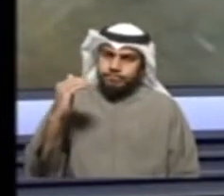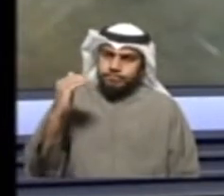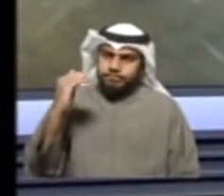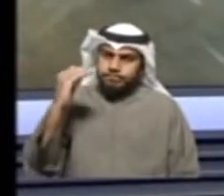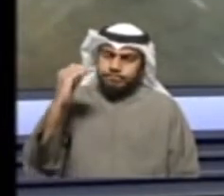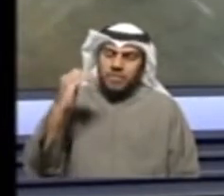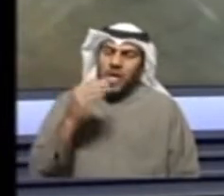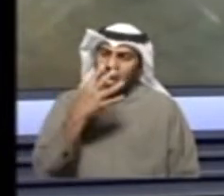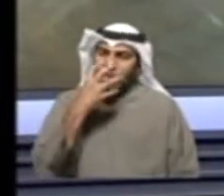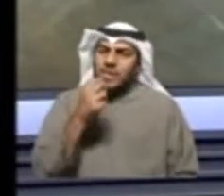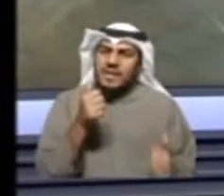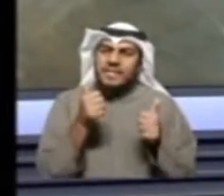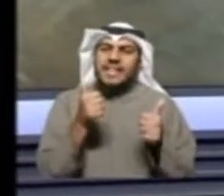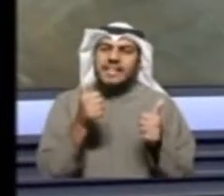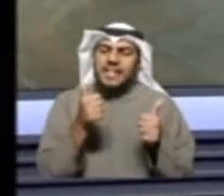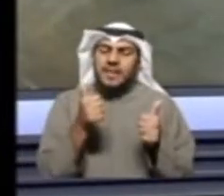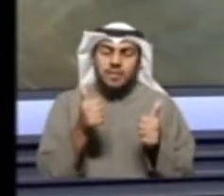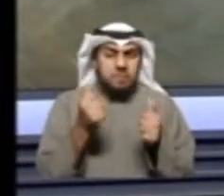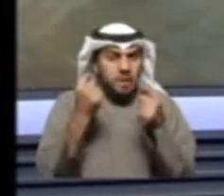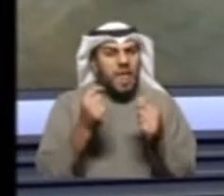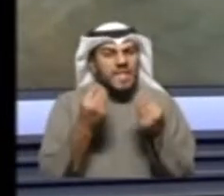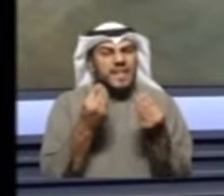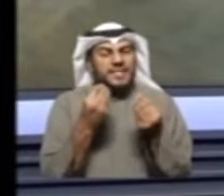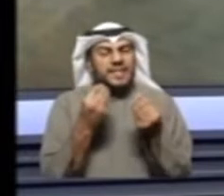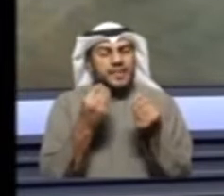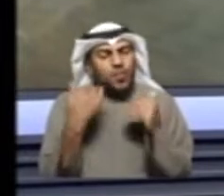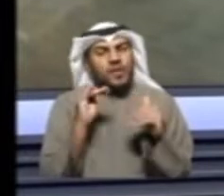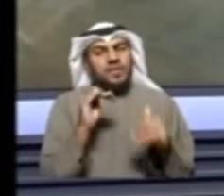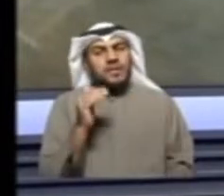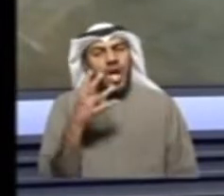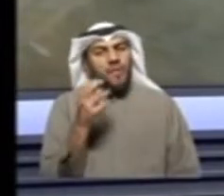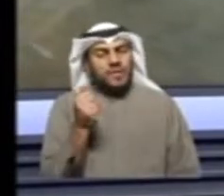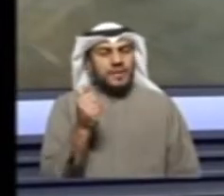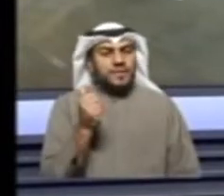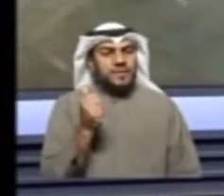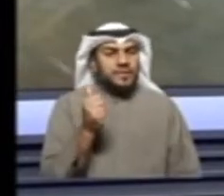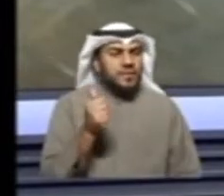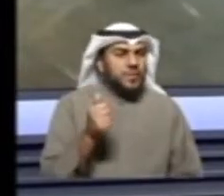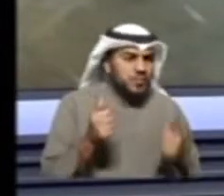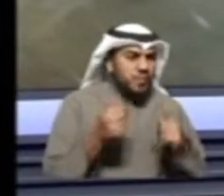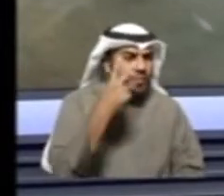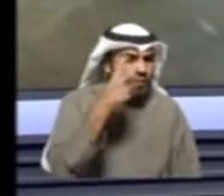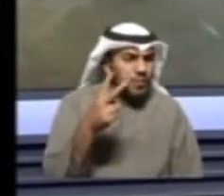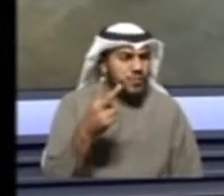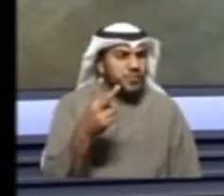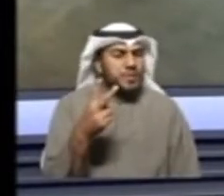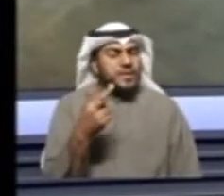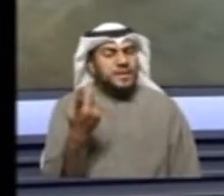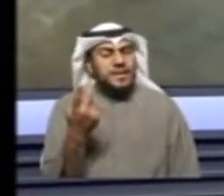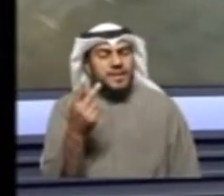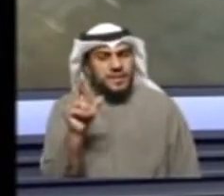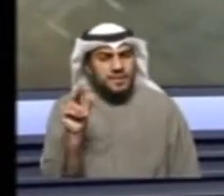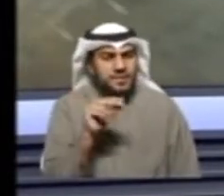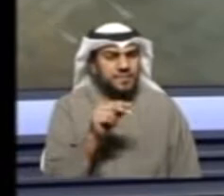الماضية، دفء نسبي في درجات الحرارة العظمى قد تصل 23 درجة مئوية في المناطق الغربية، المناطق الشرقية والمناطق